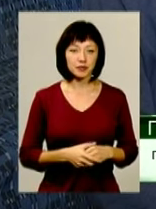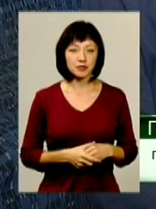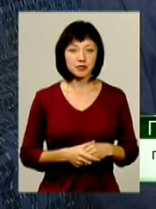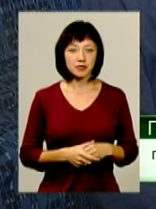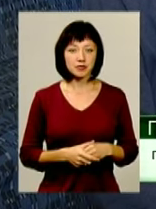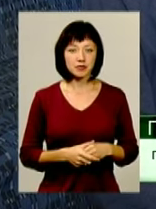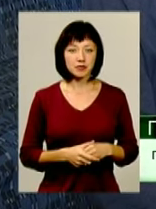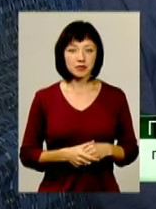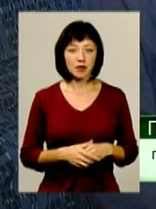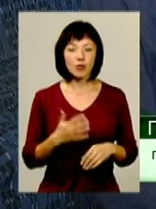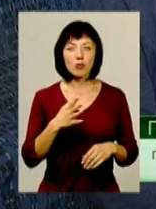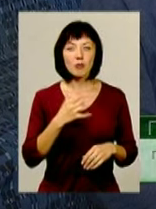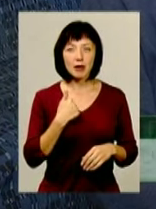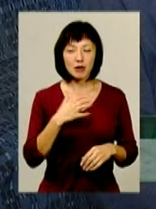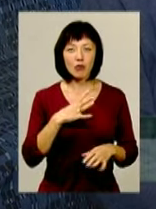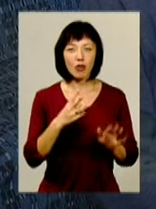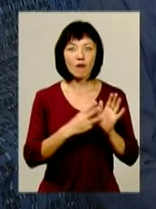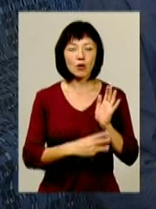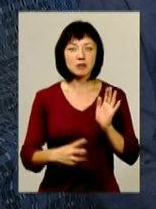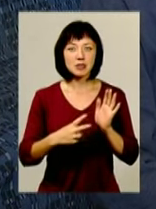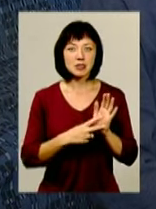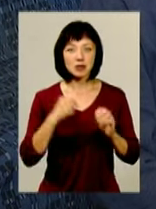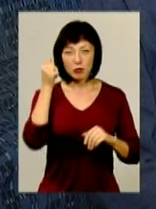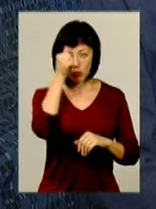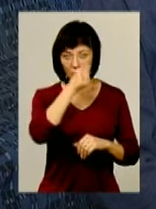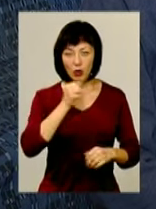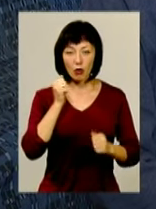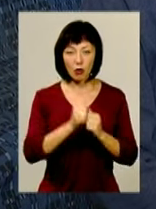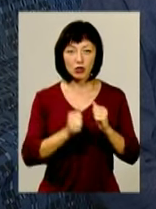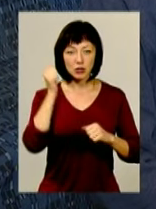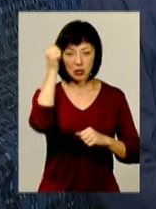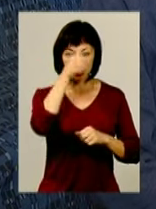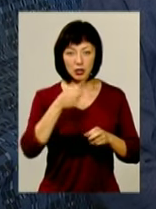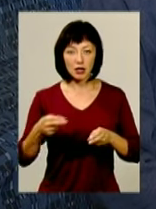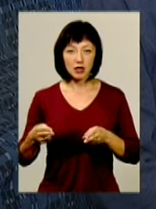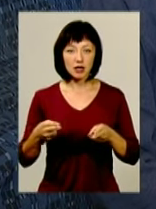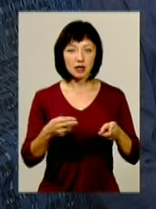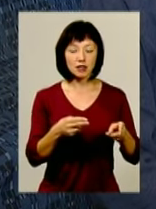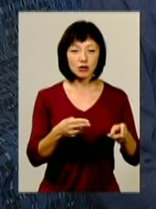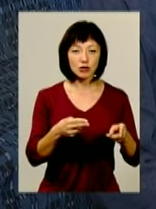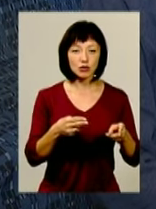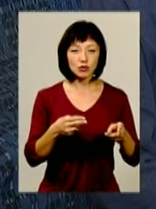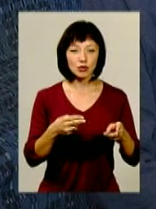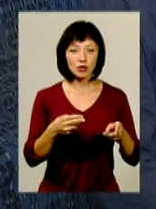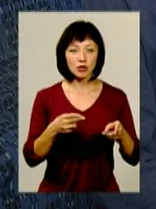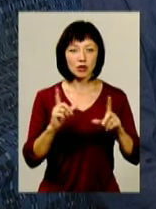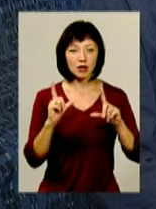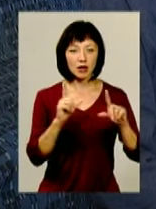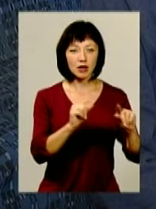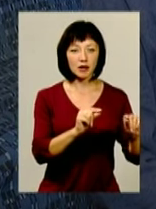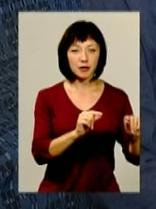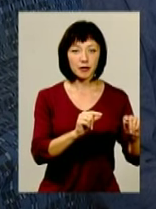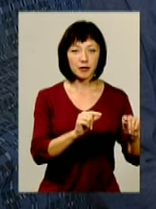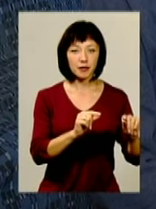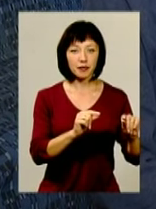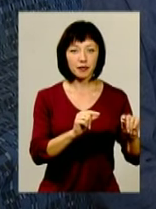87 років було мені. Я кожен рік їжджу, я сам з Київщини, кожен рік їжджу